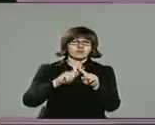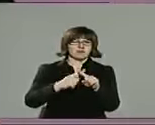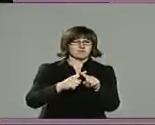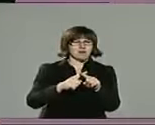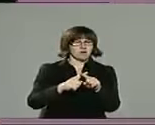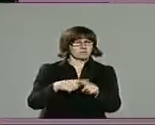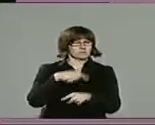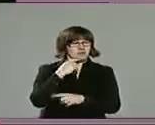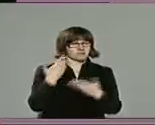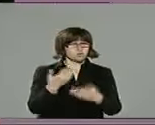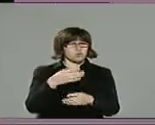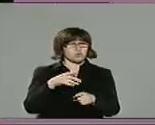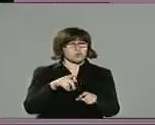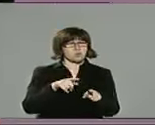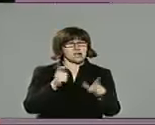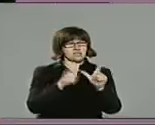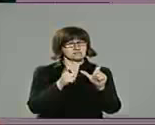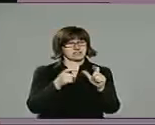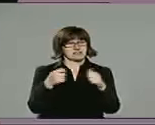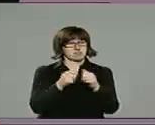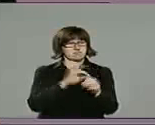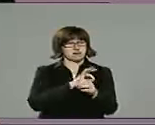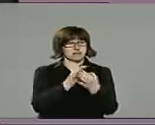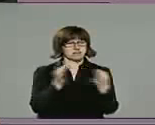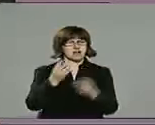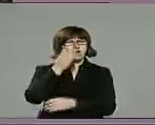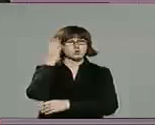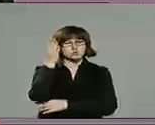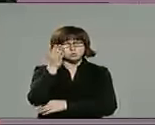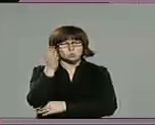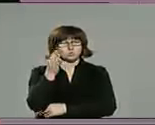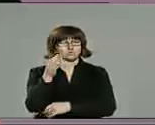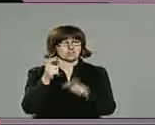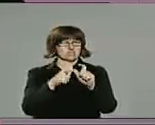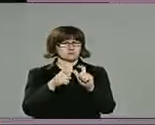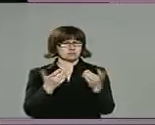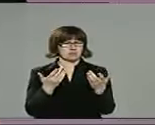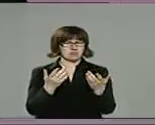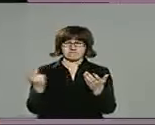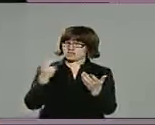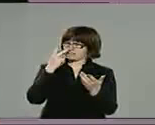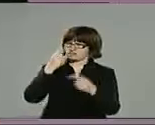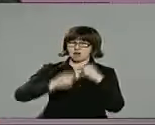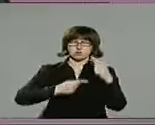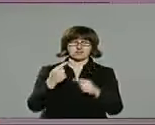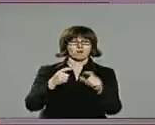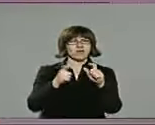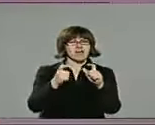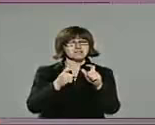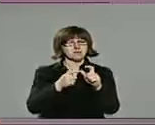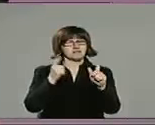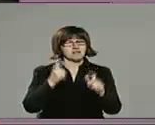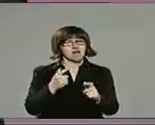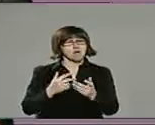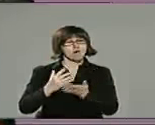Warum sage ich das auf einem SPD-Bundesparteitag, wo es um die Zukunft der SPD geht, wie sie sich aufstellt? Weil die SPD sich auch